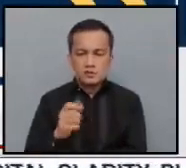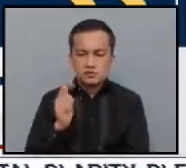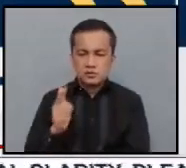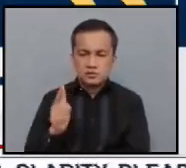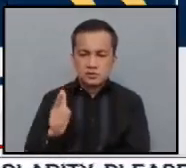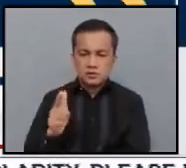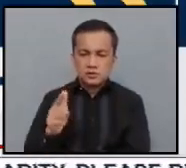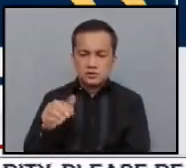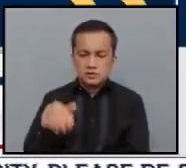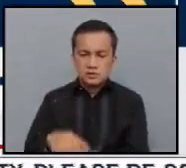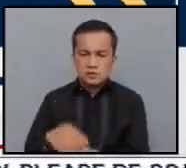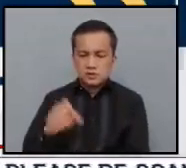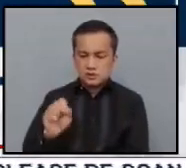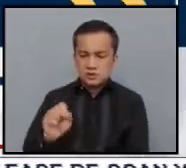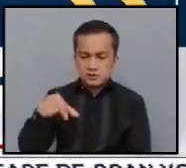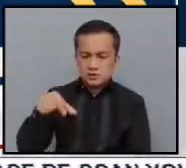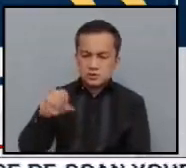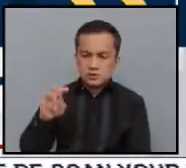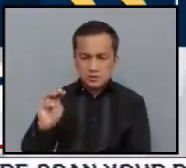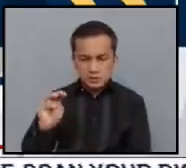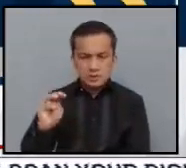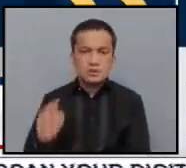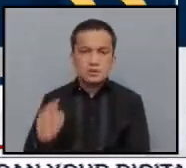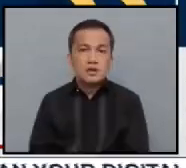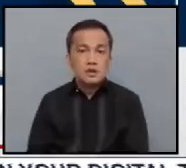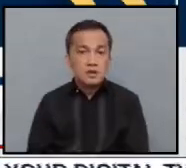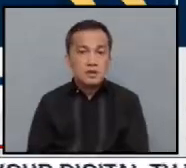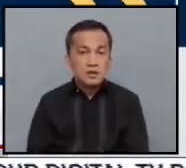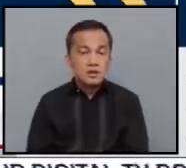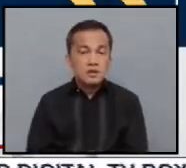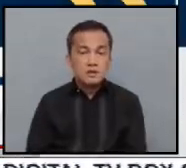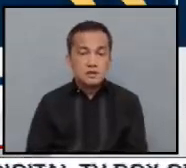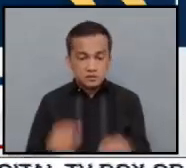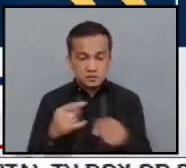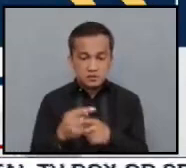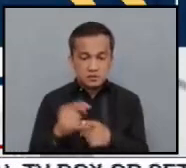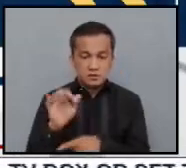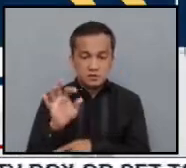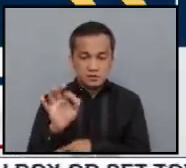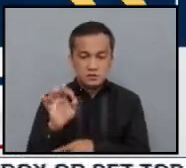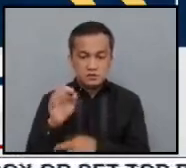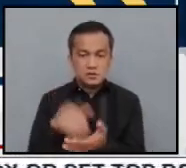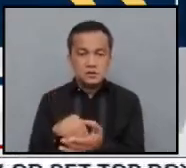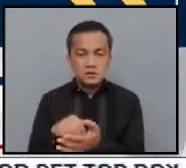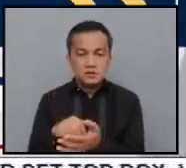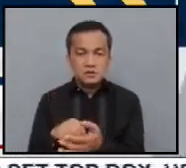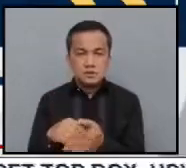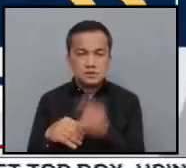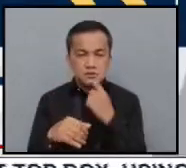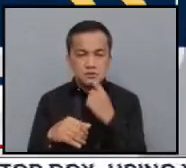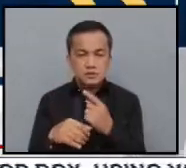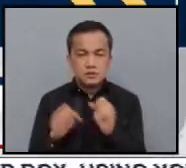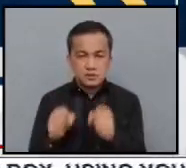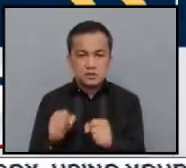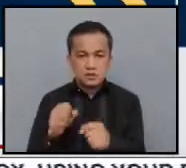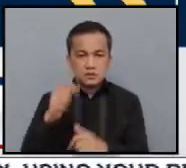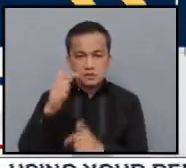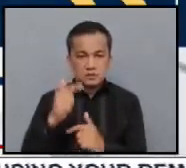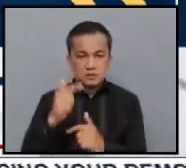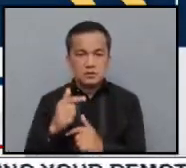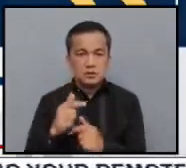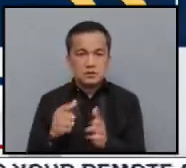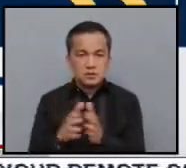120,000 square meters, ma'am. Mm-hmm. Divide mo yung sa 19,000, yun nga ang sabi natin carrying capacity. So, ang laki-laki